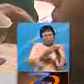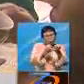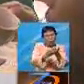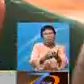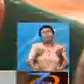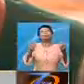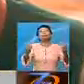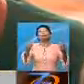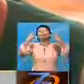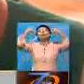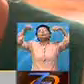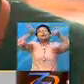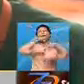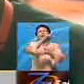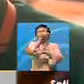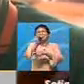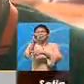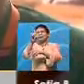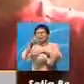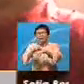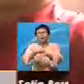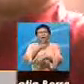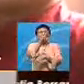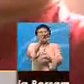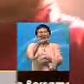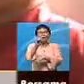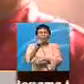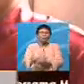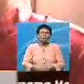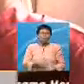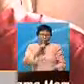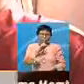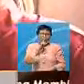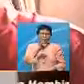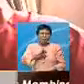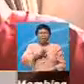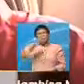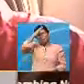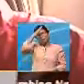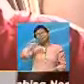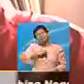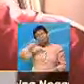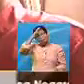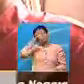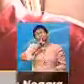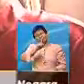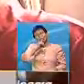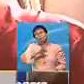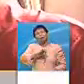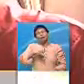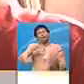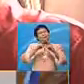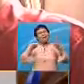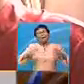mendoakan kejayaan ziat di Rio dan tentulah saya sebagai seorang ayah Saya rasa sangat